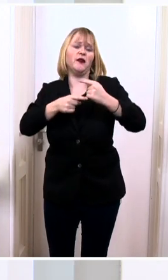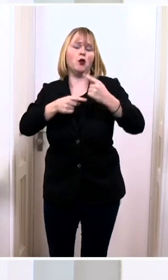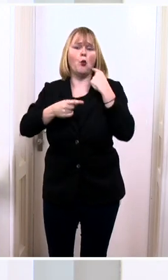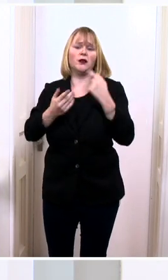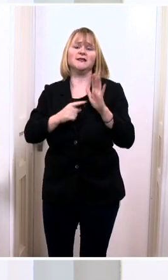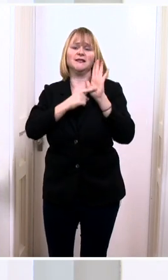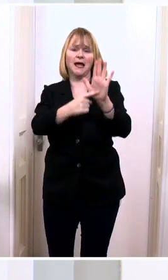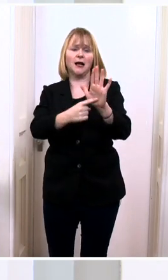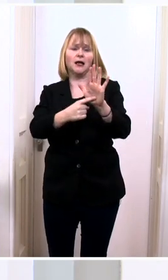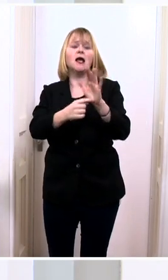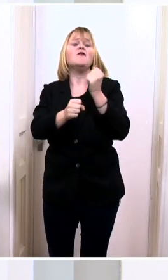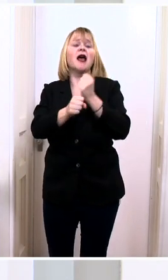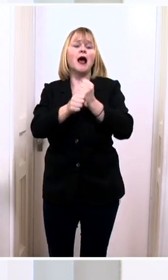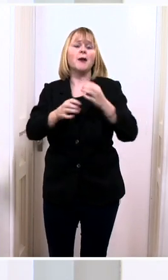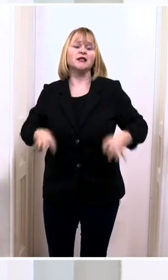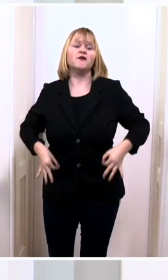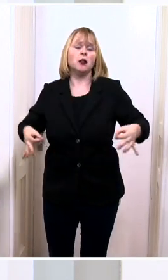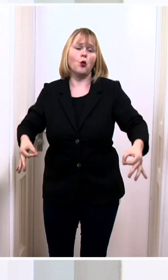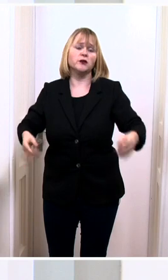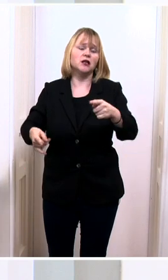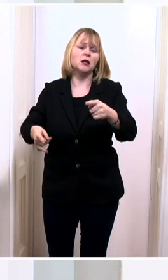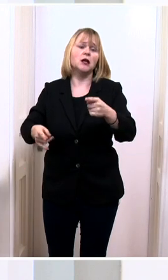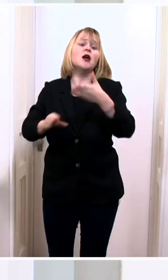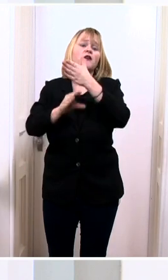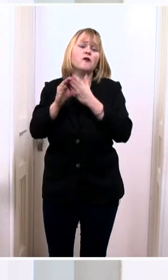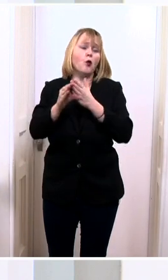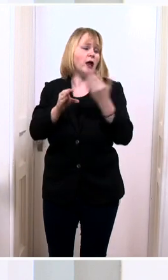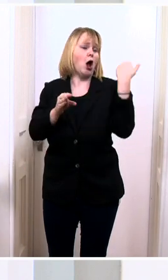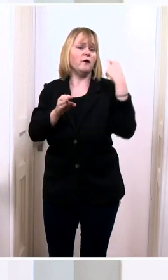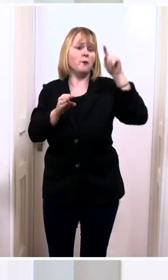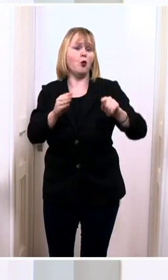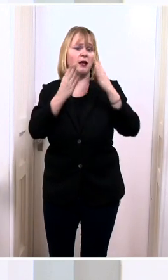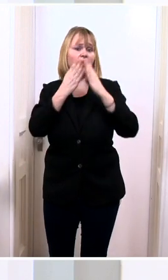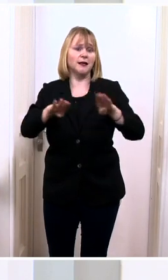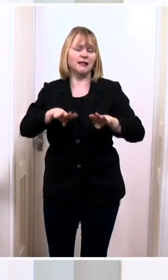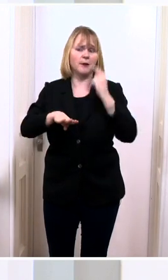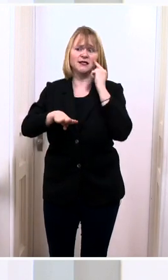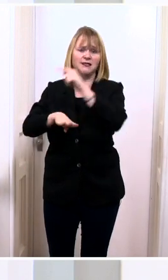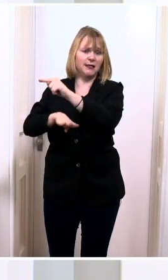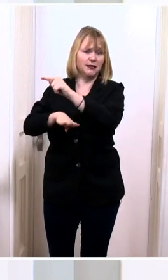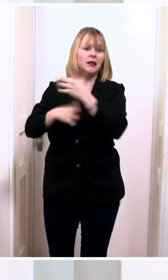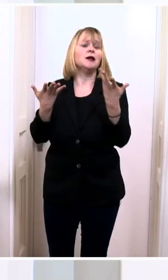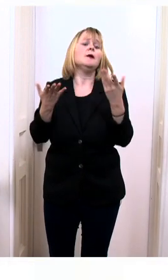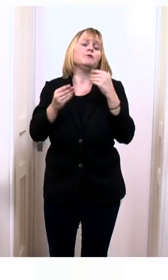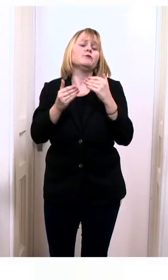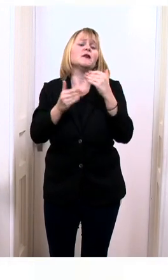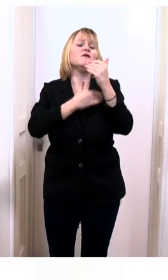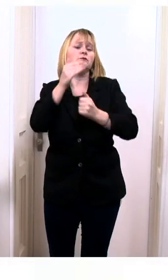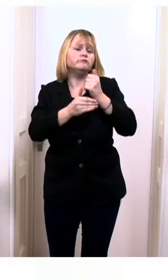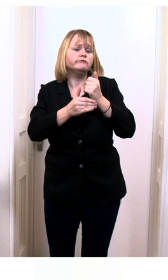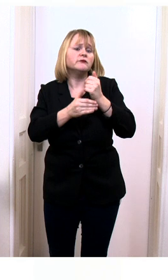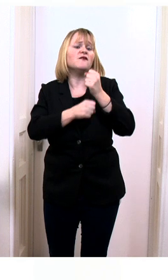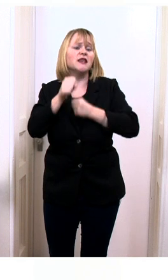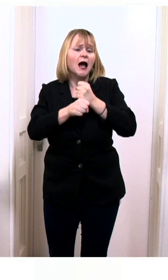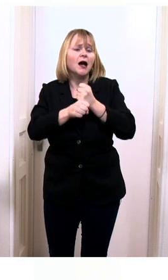Die Arbeitslosenquote blieb auch im Dezember des letzten Jahres, Sie sehen hier das ganze Jahr von Januar bis Dezember, bei